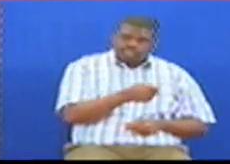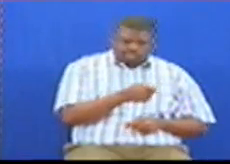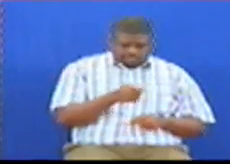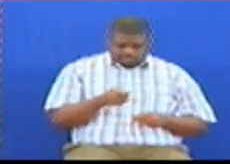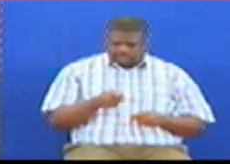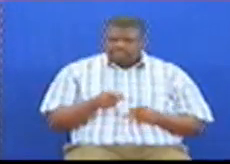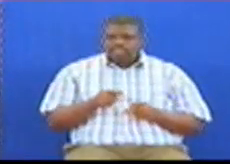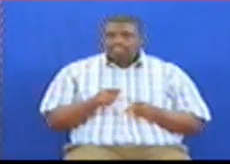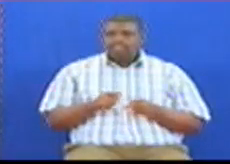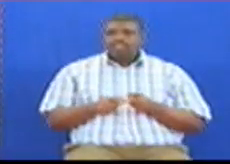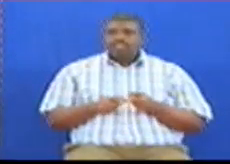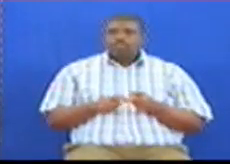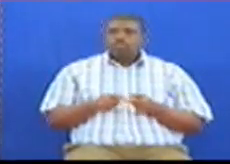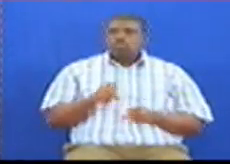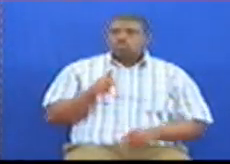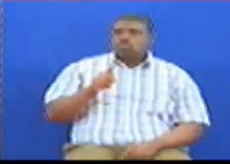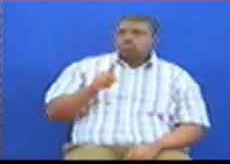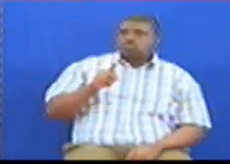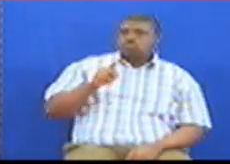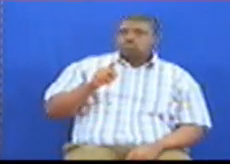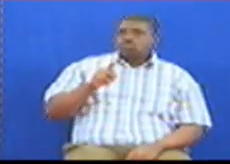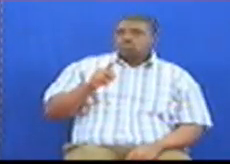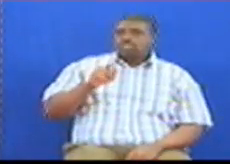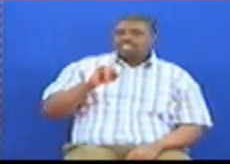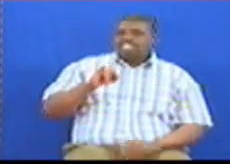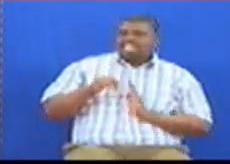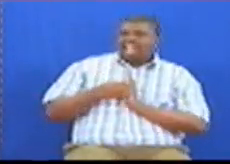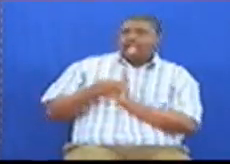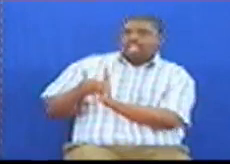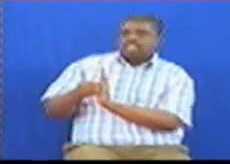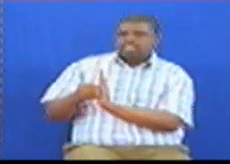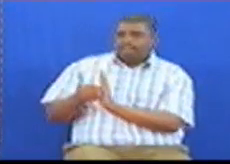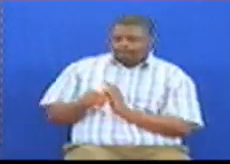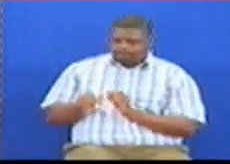ilani manake nini? Ni mkataba kati ya mtawala na mtawaliwa.